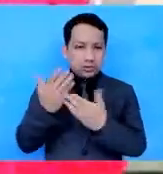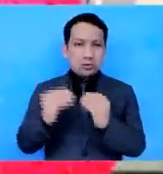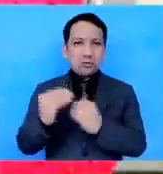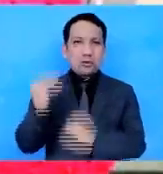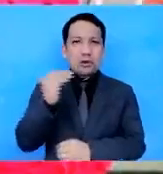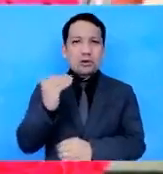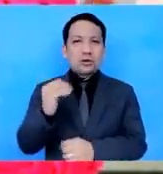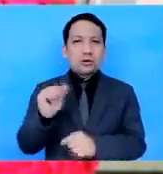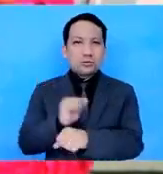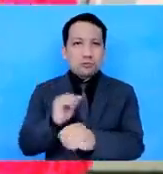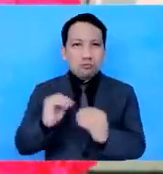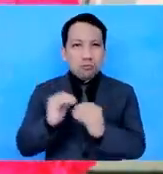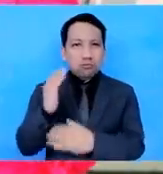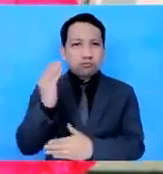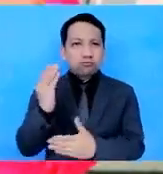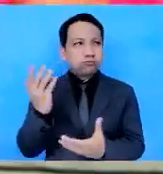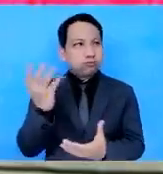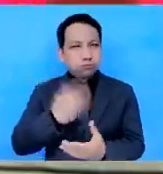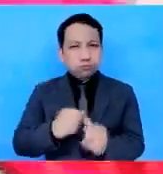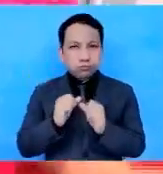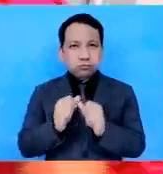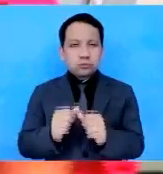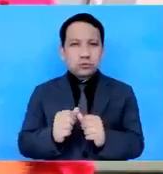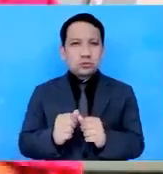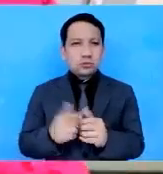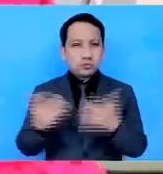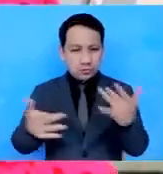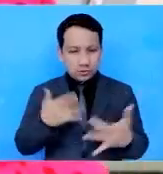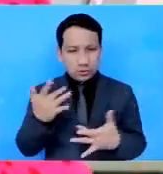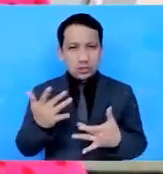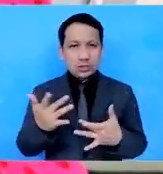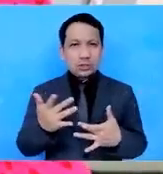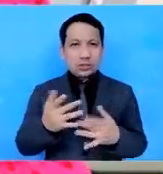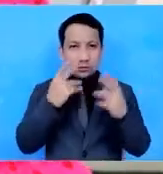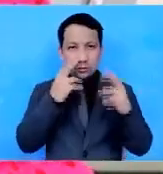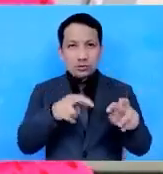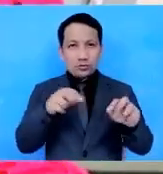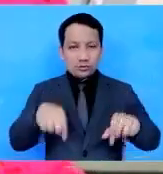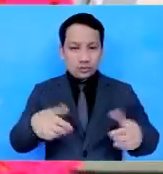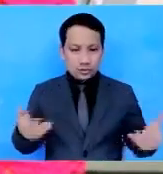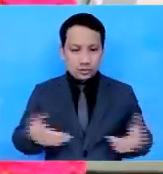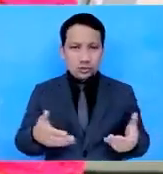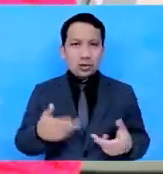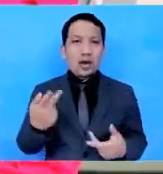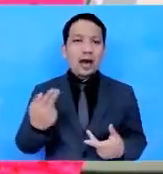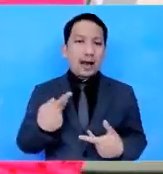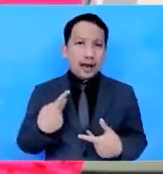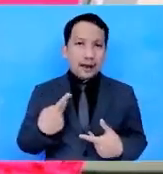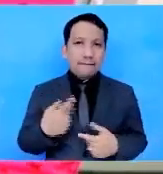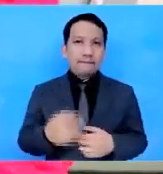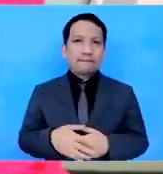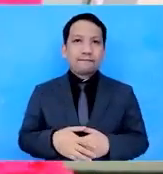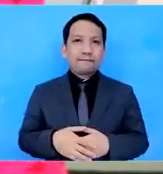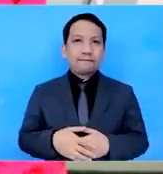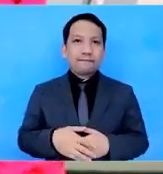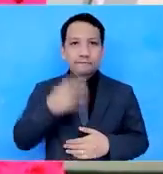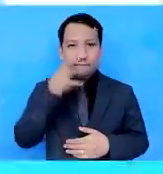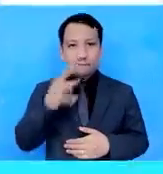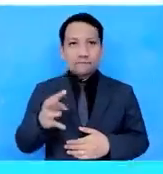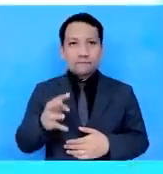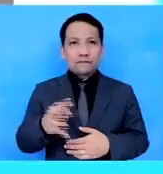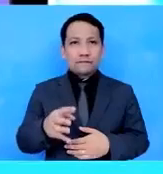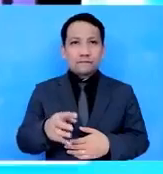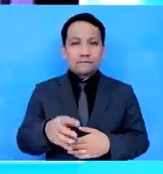maggawa pa ng talagang mas mag-enjoy yung mga manonood sa atin dahil meron na tayong mga manonood na